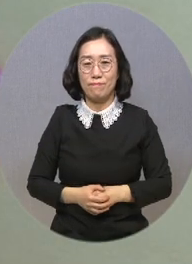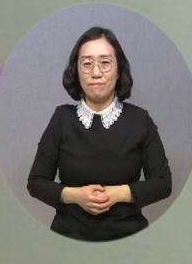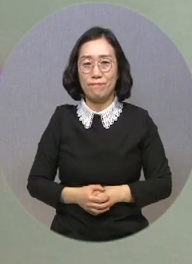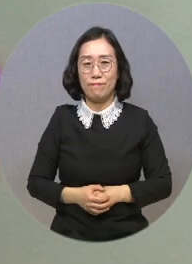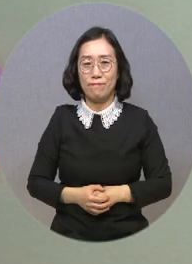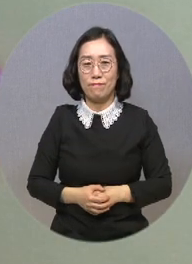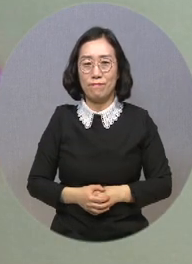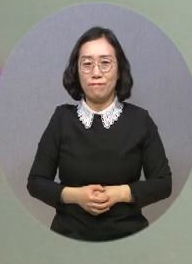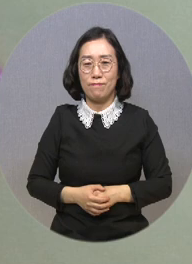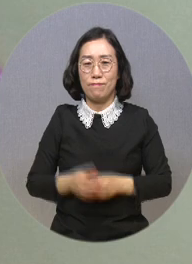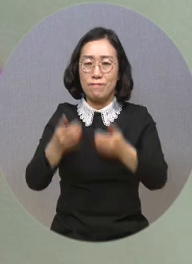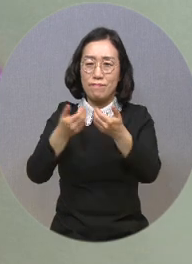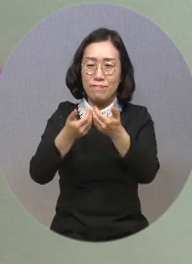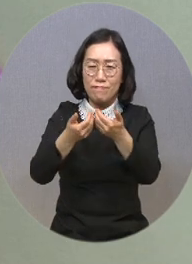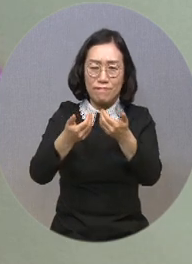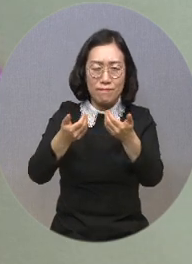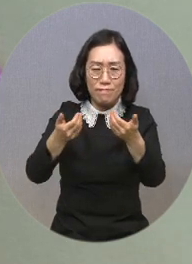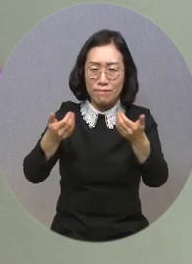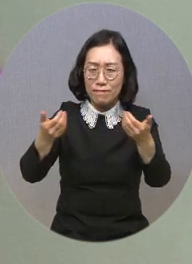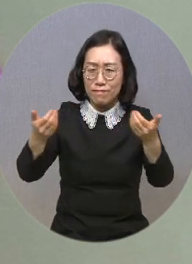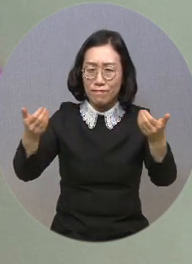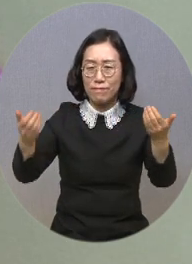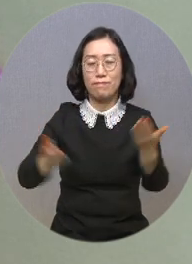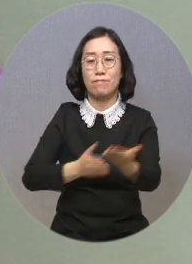다시는 떠나지